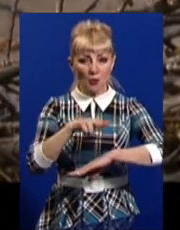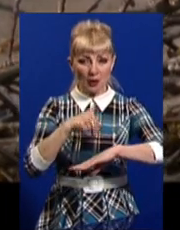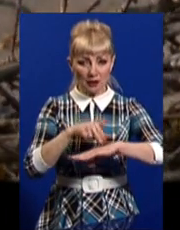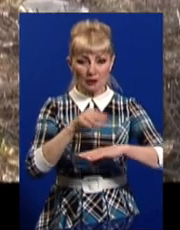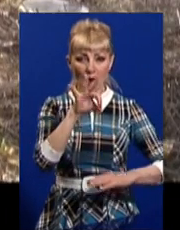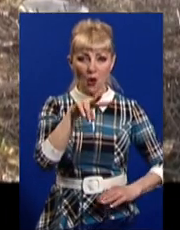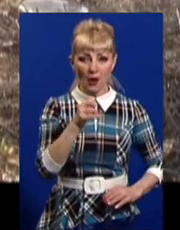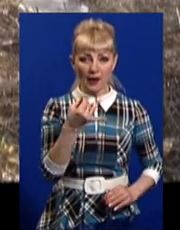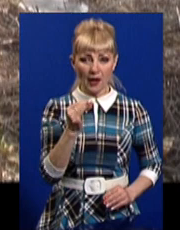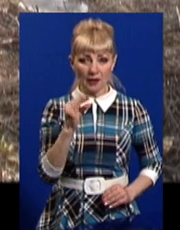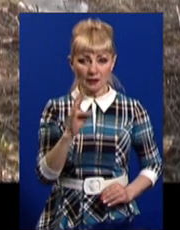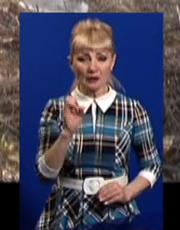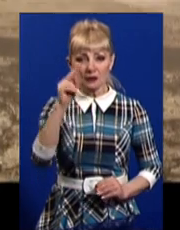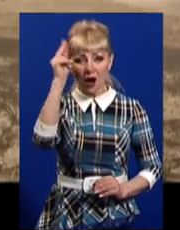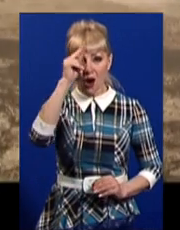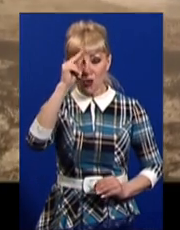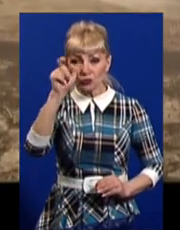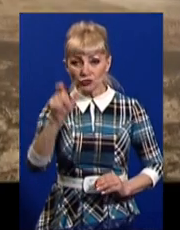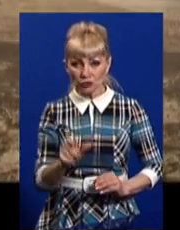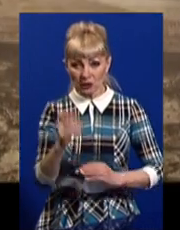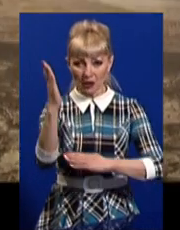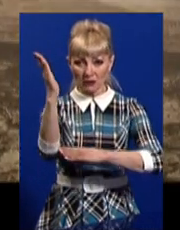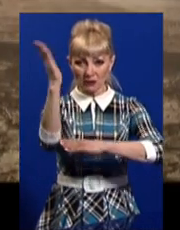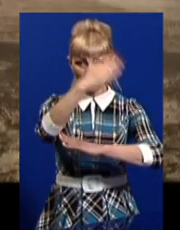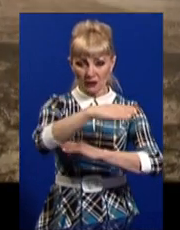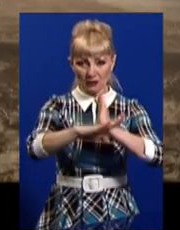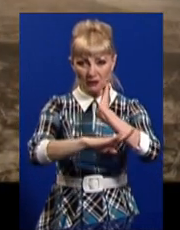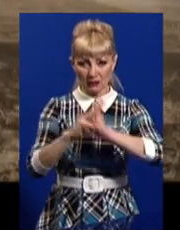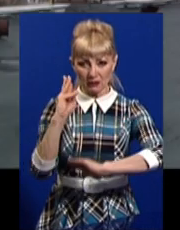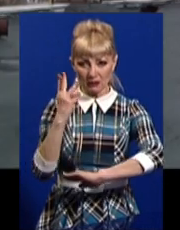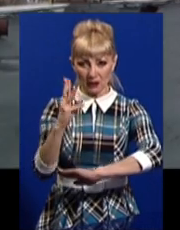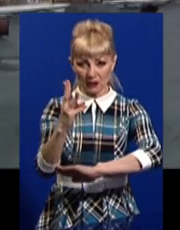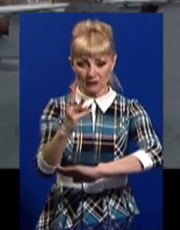Анна Олійник. На школярку дерево впало ось на цьому відео.